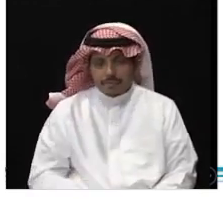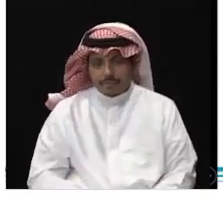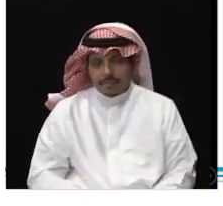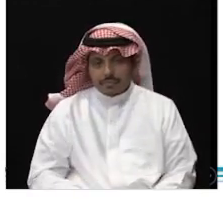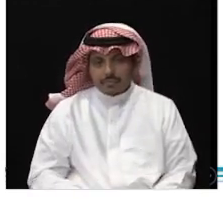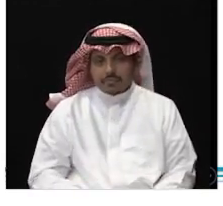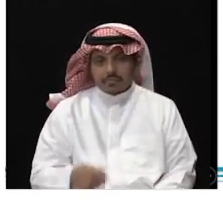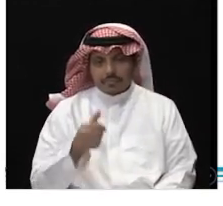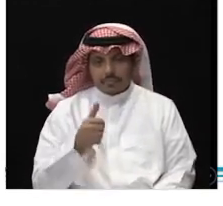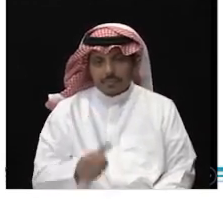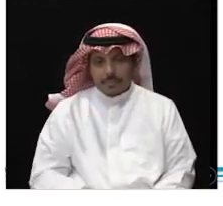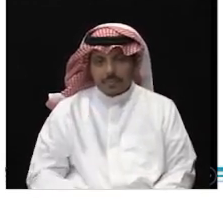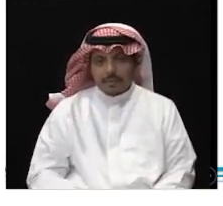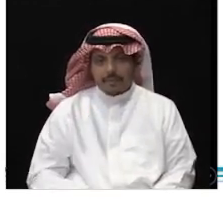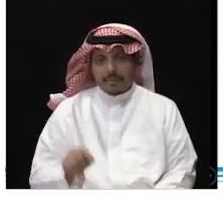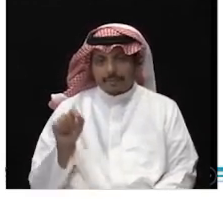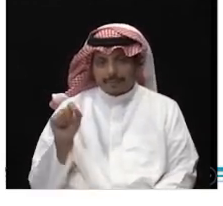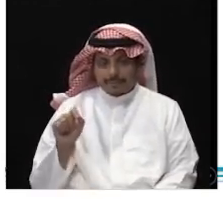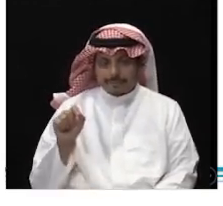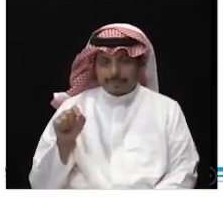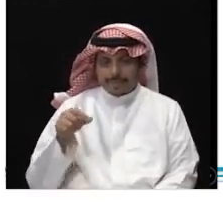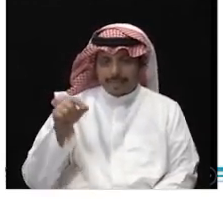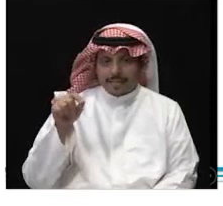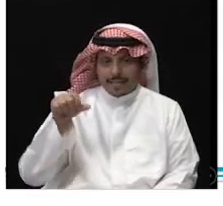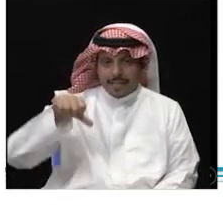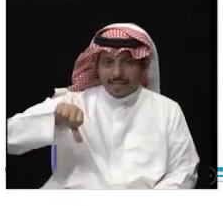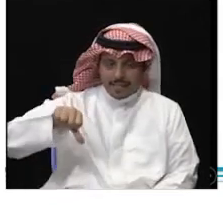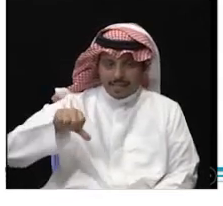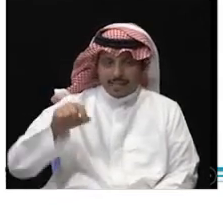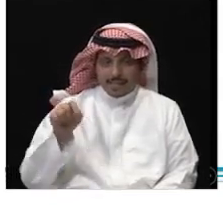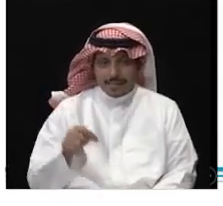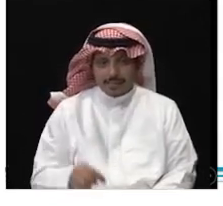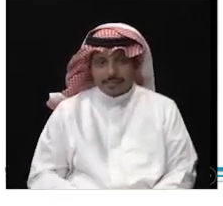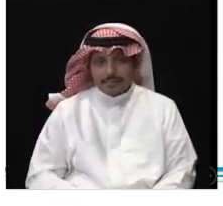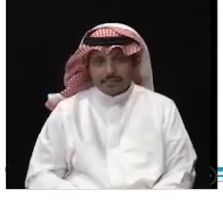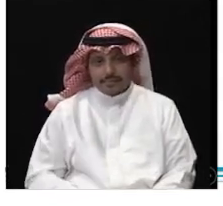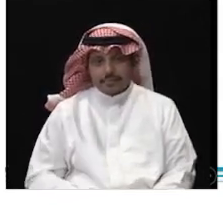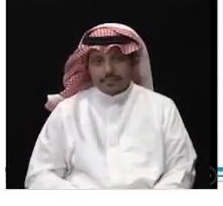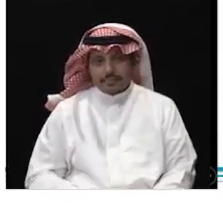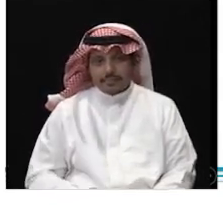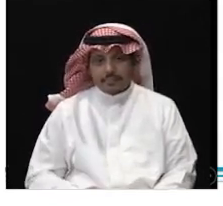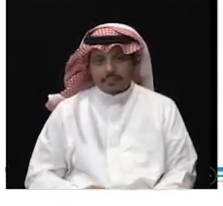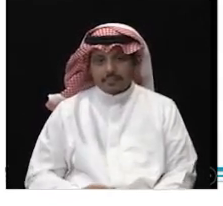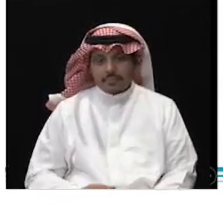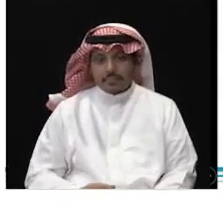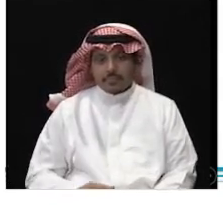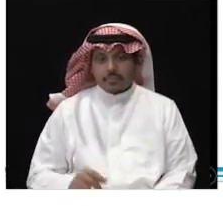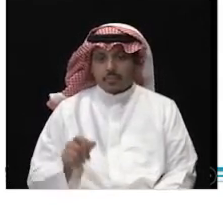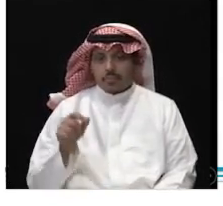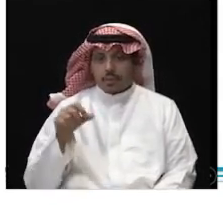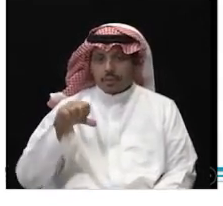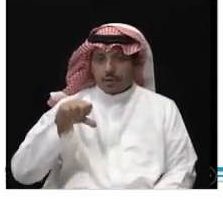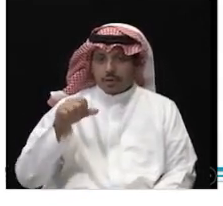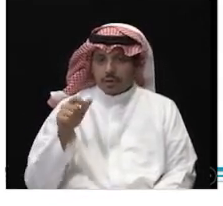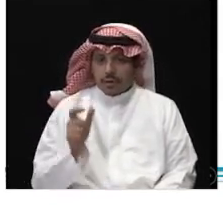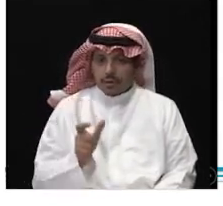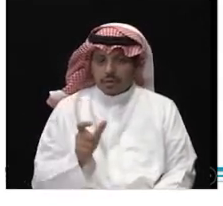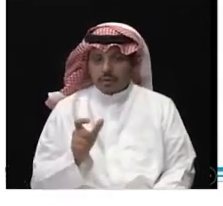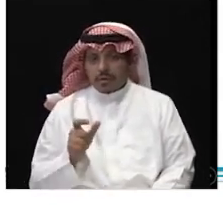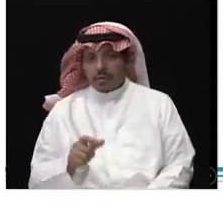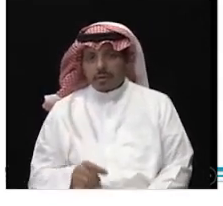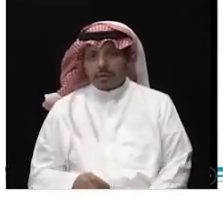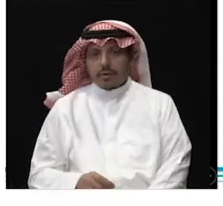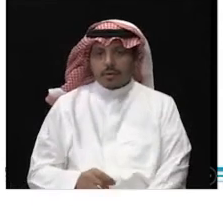أحسنتم بارك الله فيكم. إذن إي إي كسرة، نضيف لها نون ساكنة خفيفة فنقول